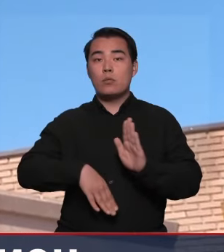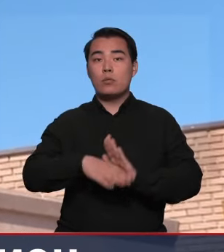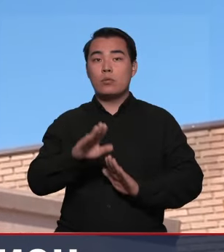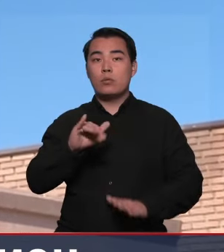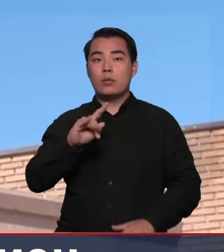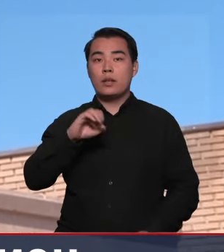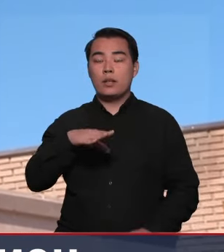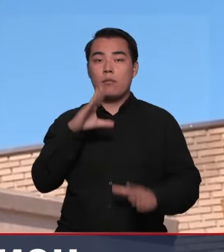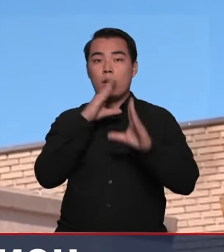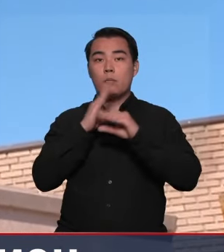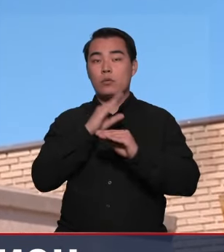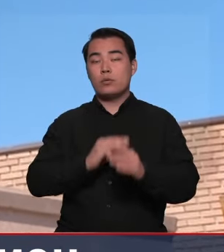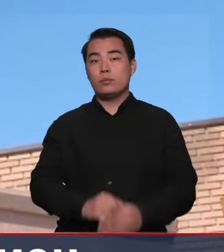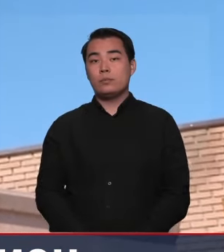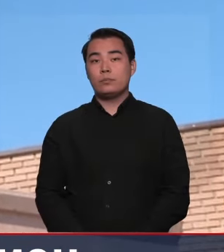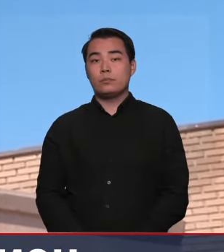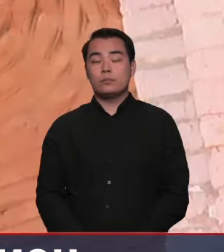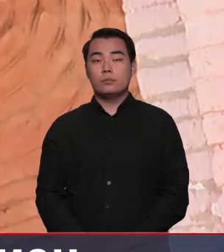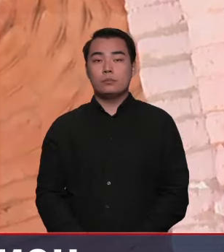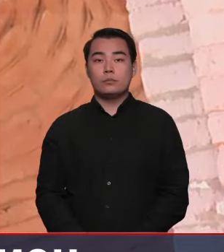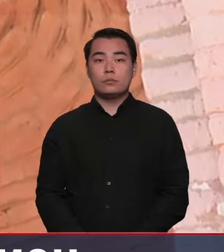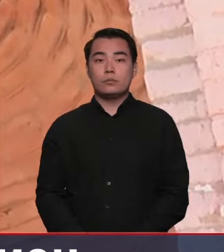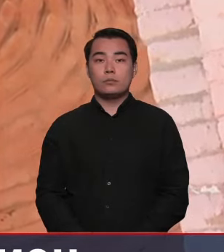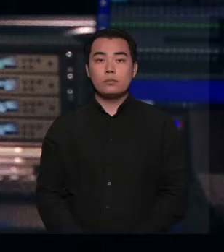туристического потенциала.